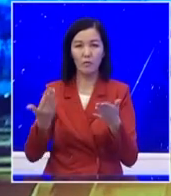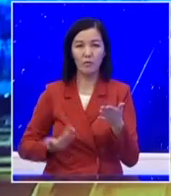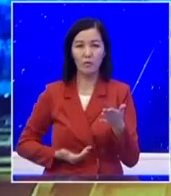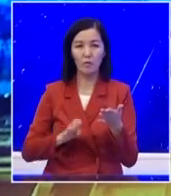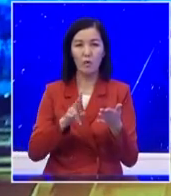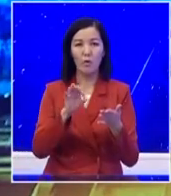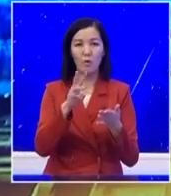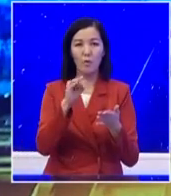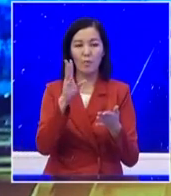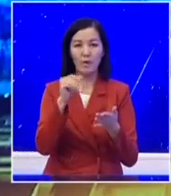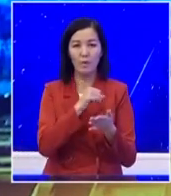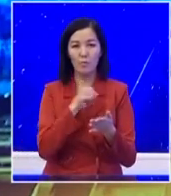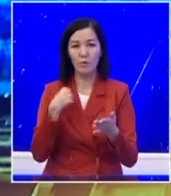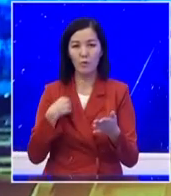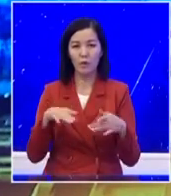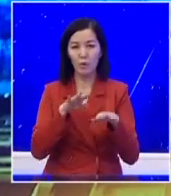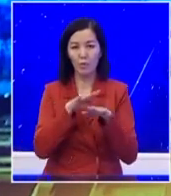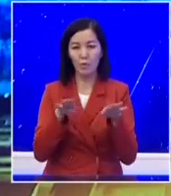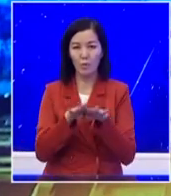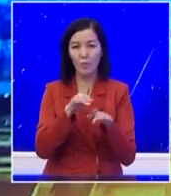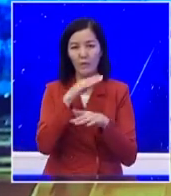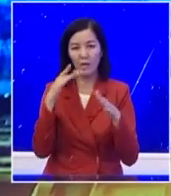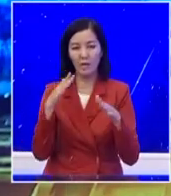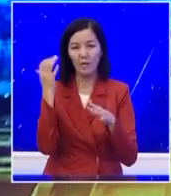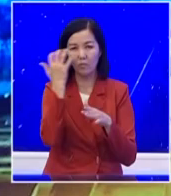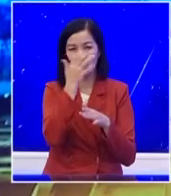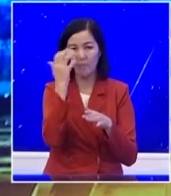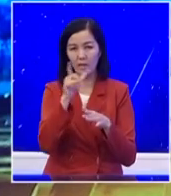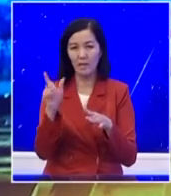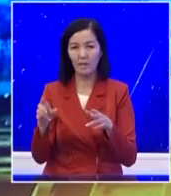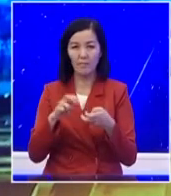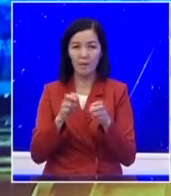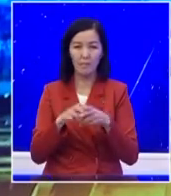редакцияға хабарласып, өзі секілді көптеген жандарды мазалайтын проблеманы көтерді.